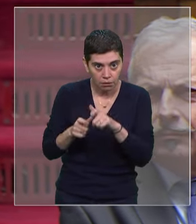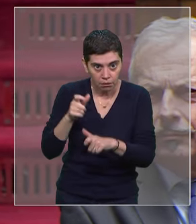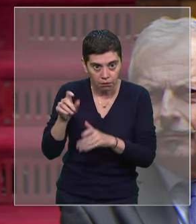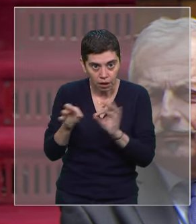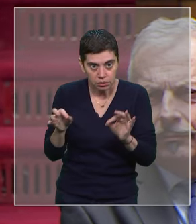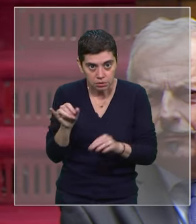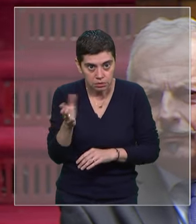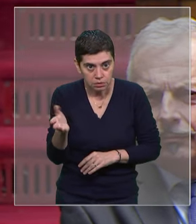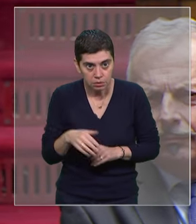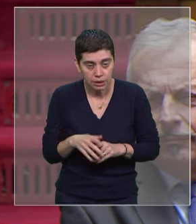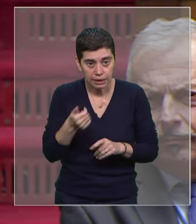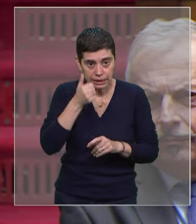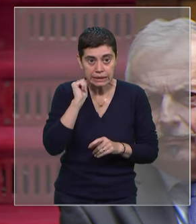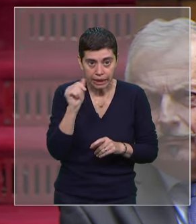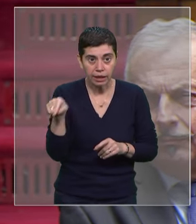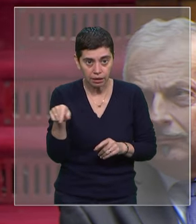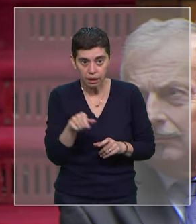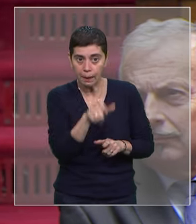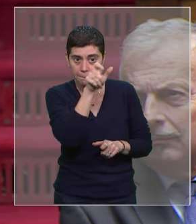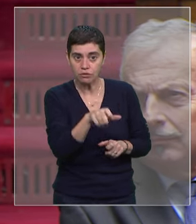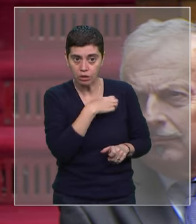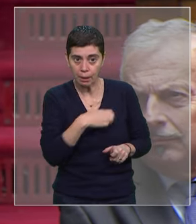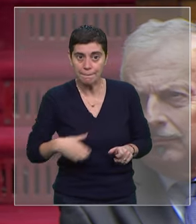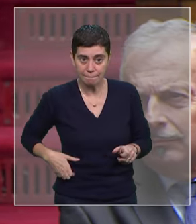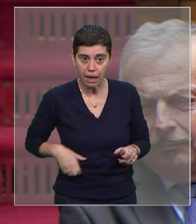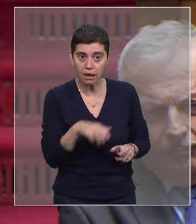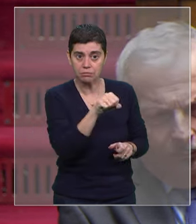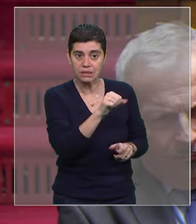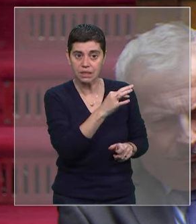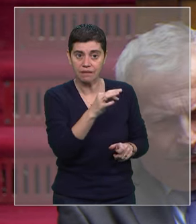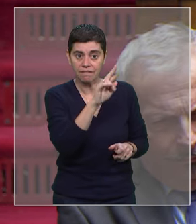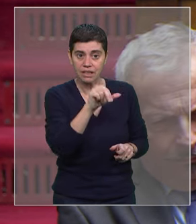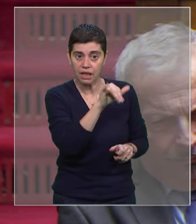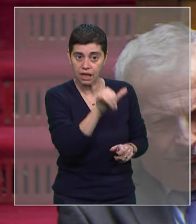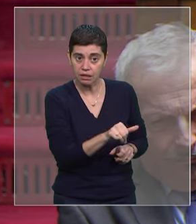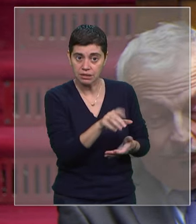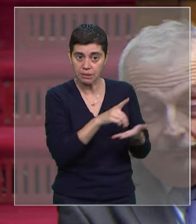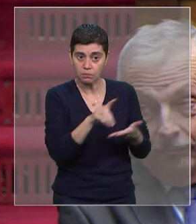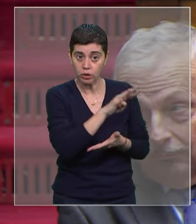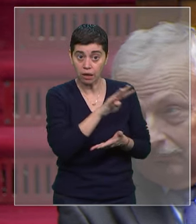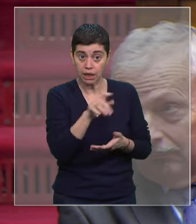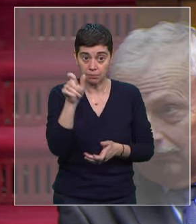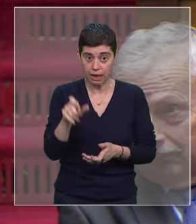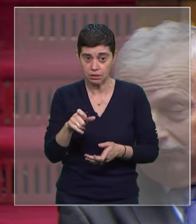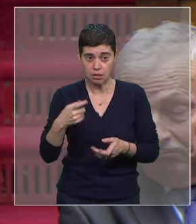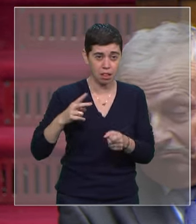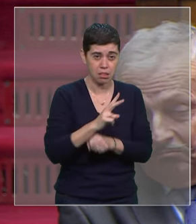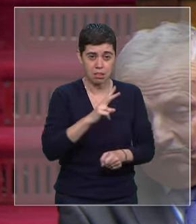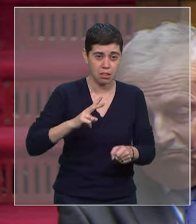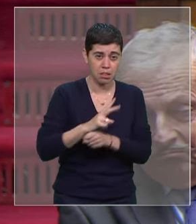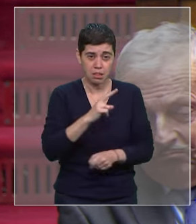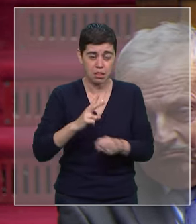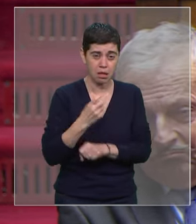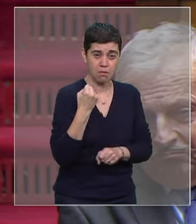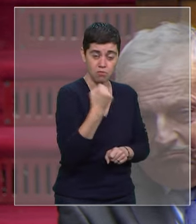adressés hier à Marie-Alexis Lefeuvre, maire de la commune de Saffray, ma commune. Cette nouvelle menace, on ne peut plus explicite,